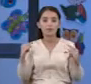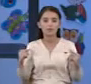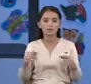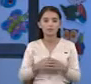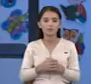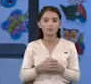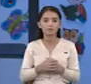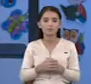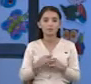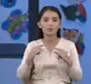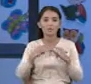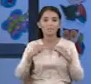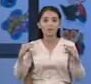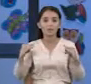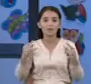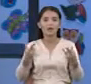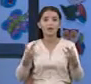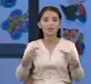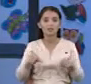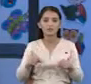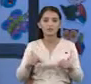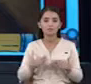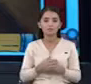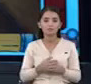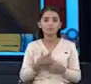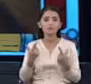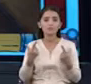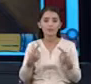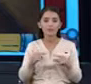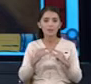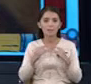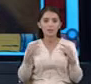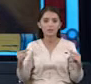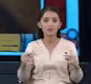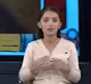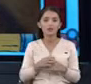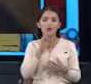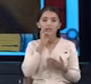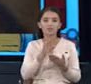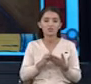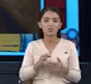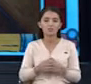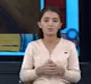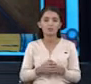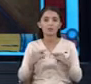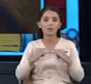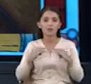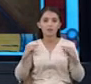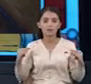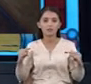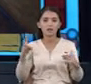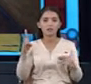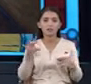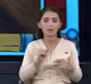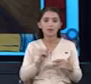парте. Парта каерда. Где парта? Отвечаем.